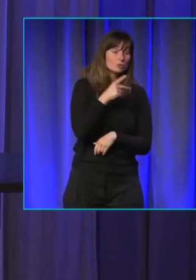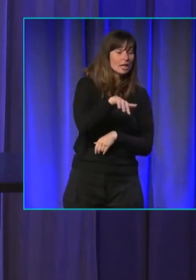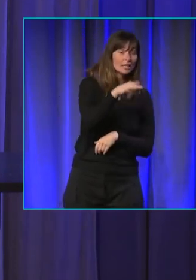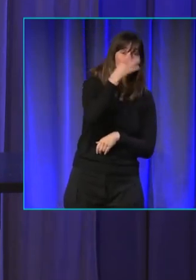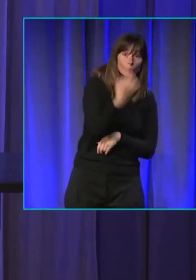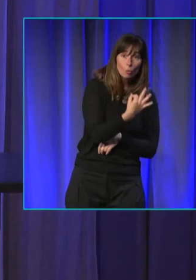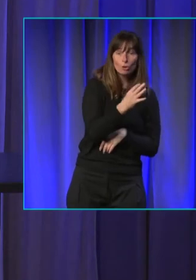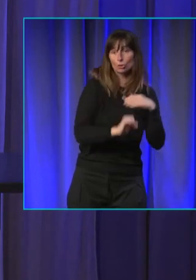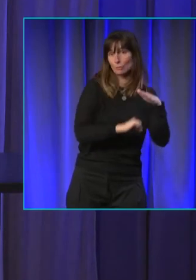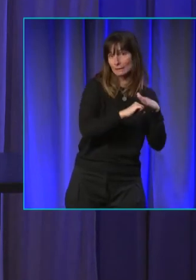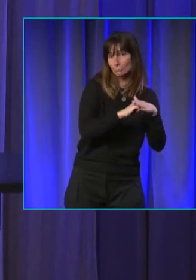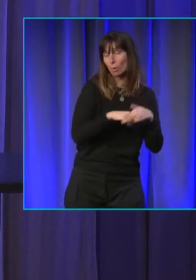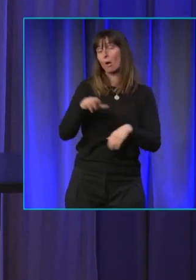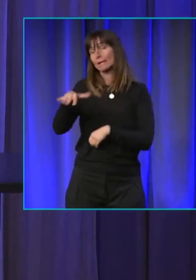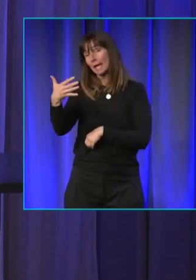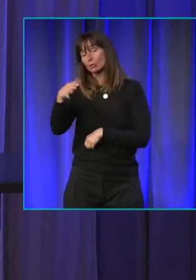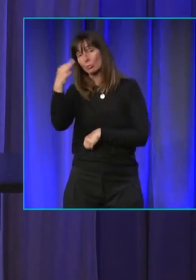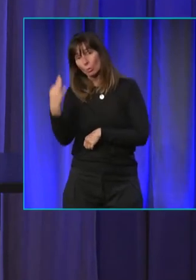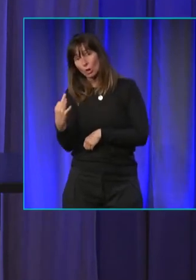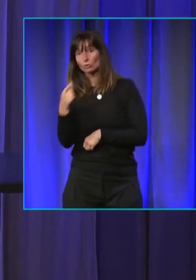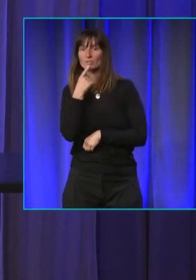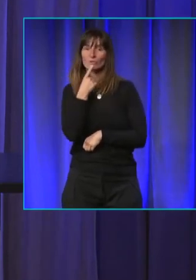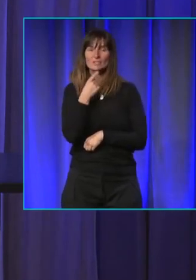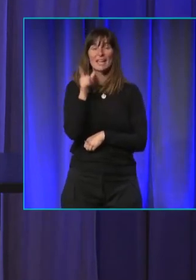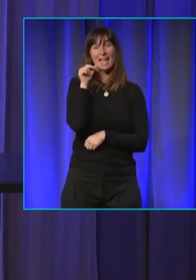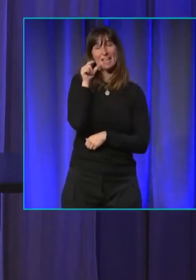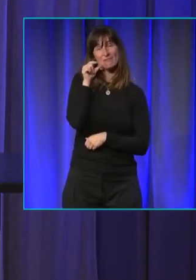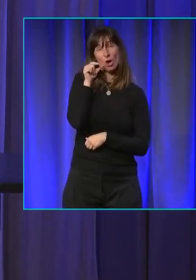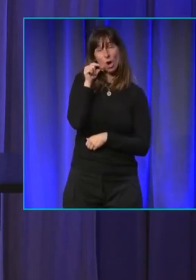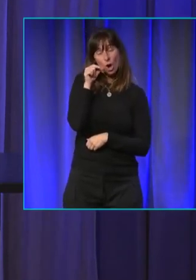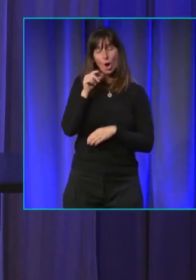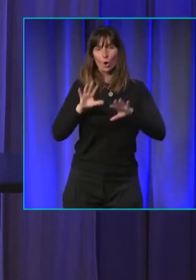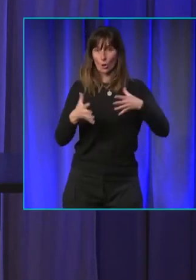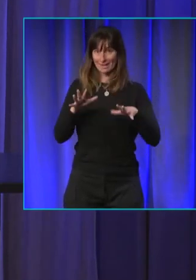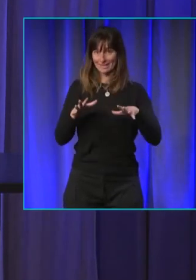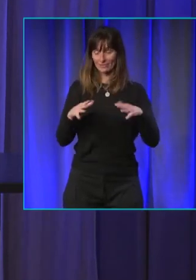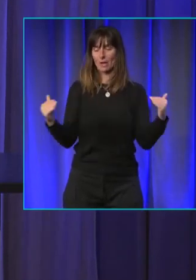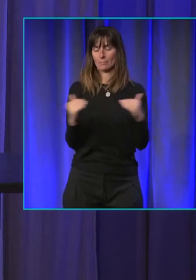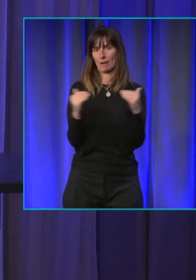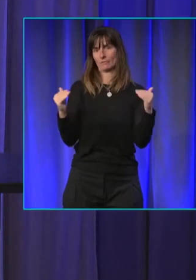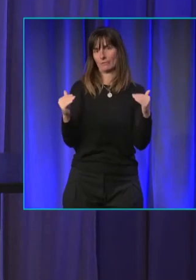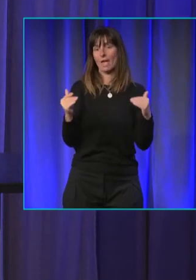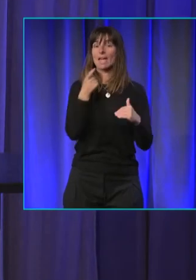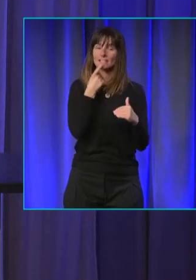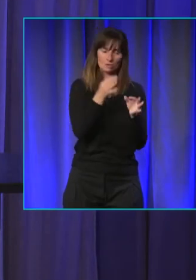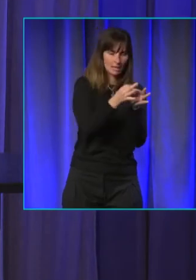Et donc l'intensité relative est la même. Et donc on peut comparer finalement la réponse physiologique entre les deux